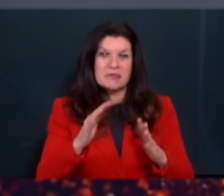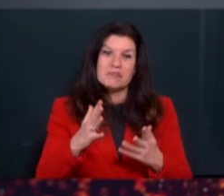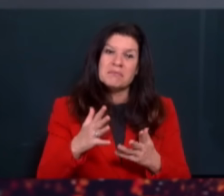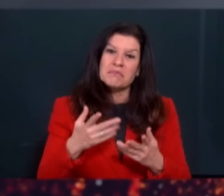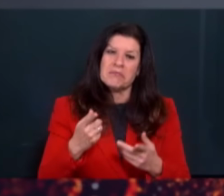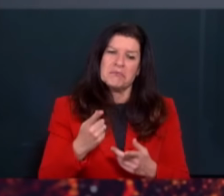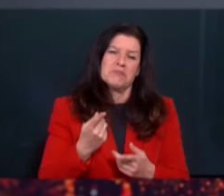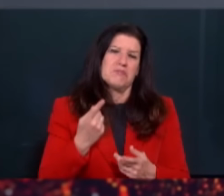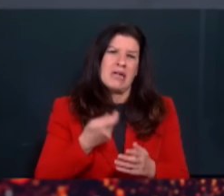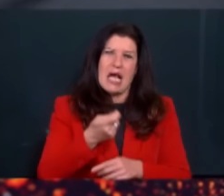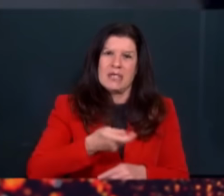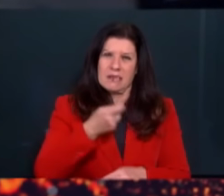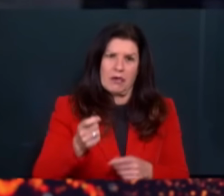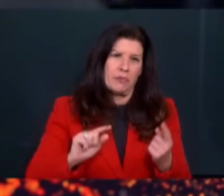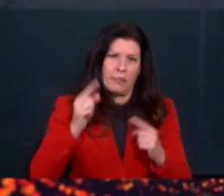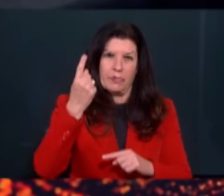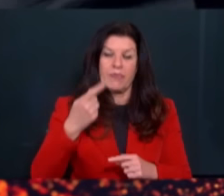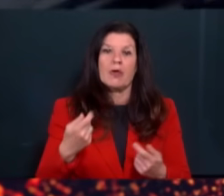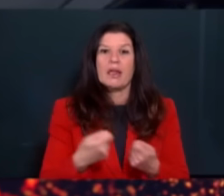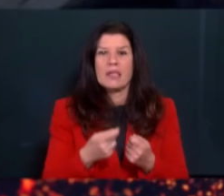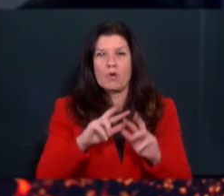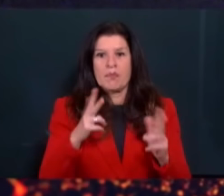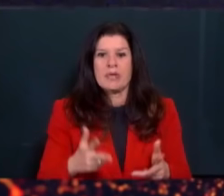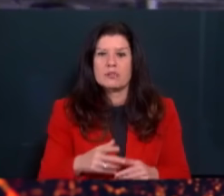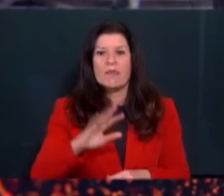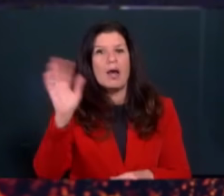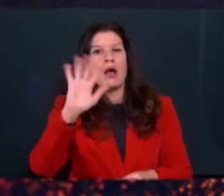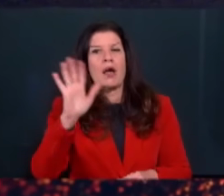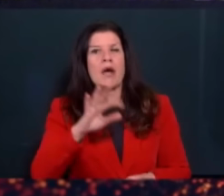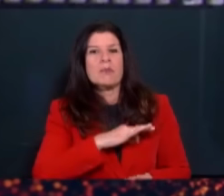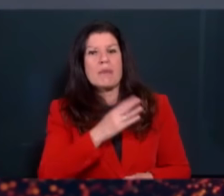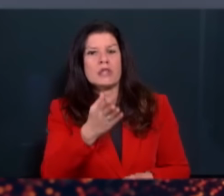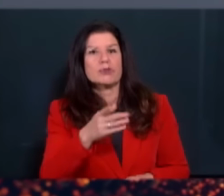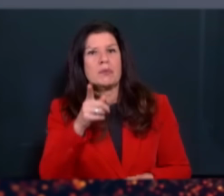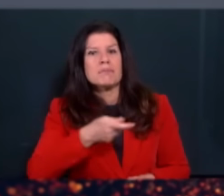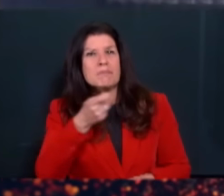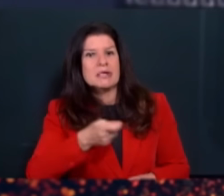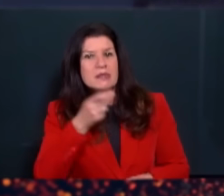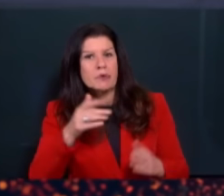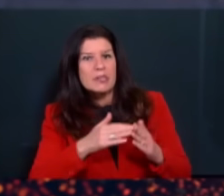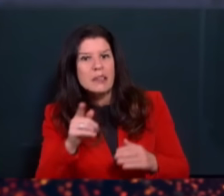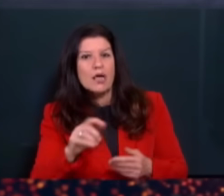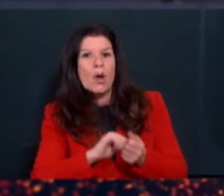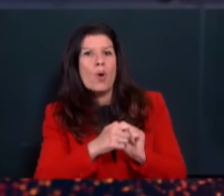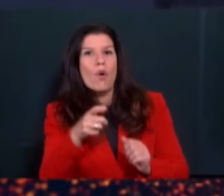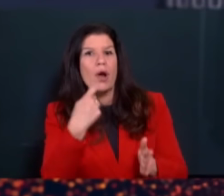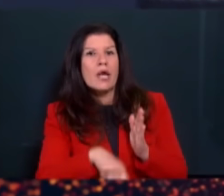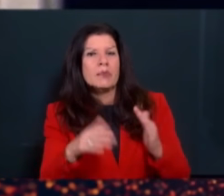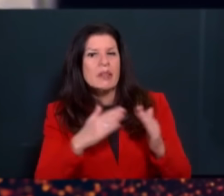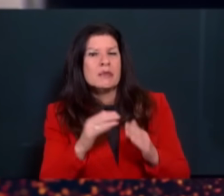בעיצוב שלו. נשאל אותם, חבר'ה, מה העניינים? מה המצב? מה זה, אתם מזכירים את הדירה? אתם קניתם את